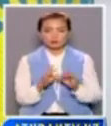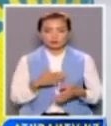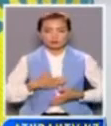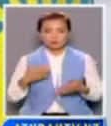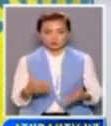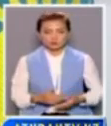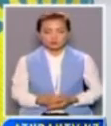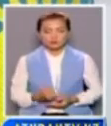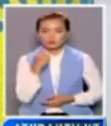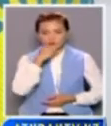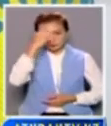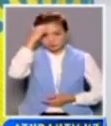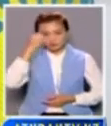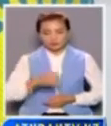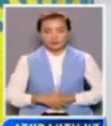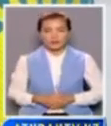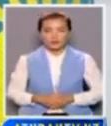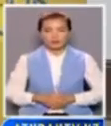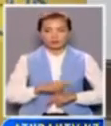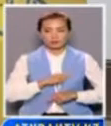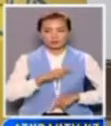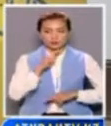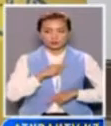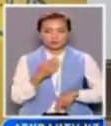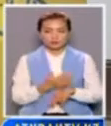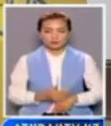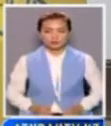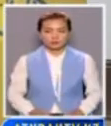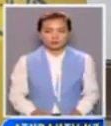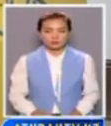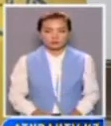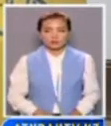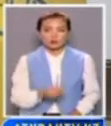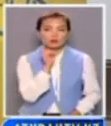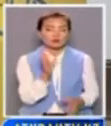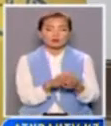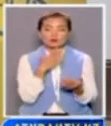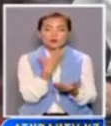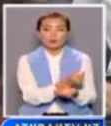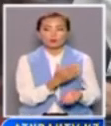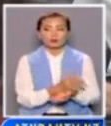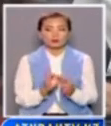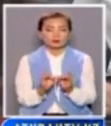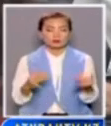благодарность, огромное спасибо, что оценили наш труд. А